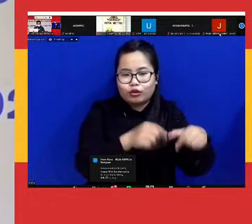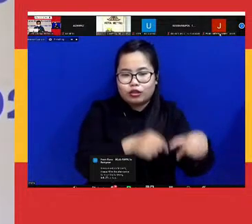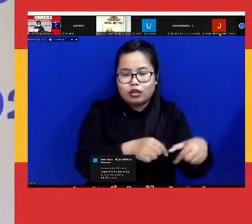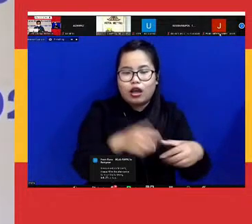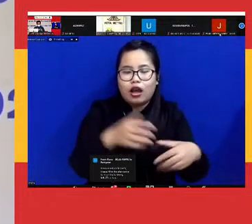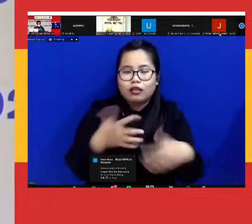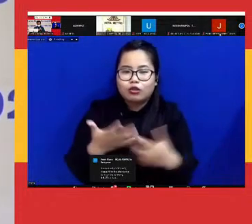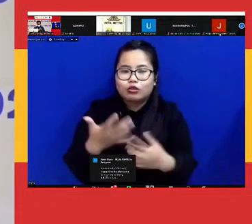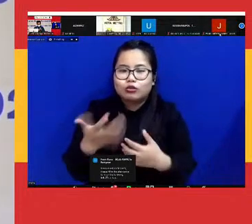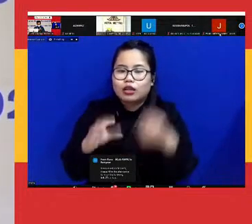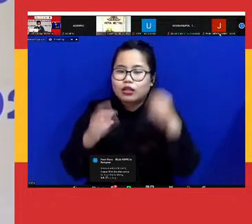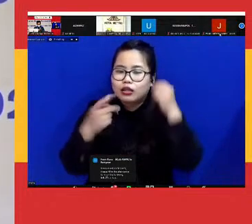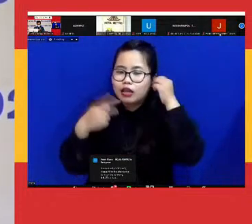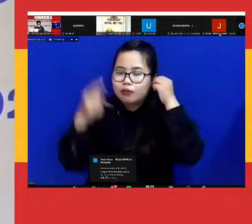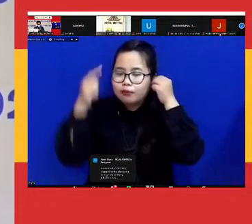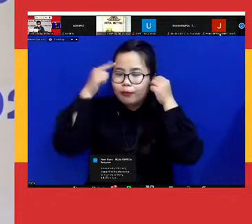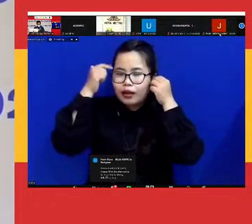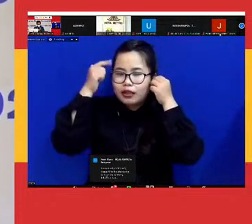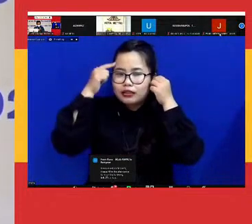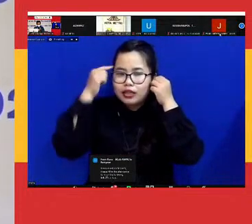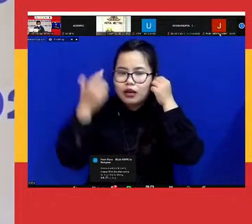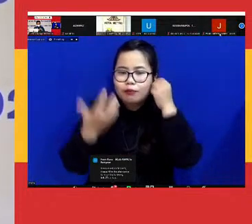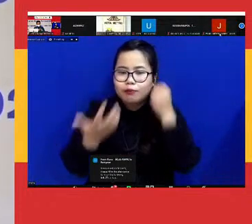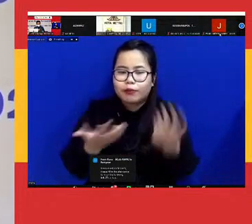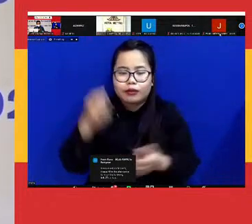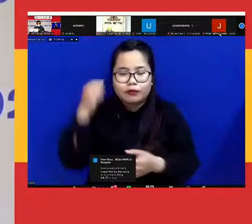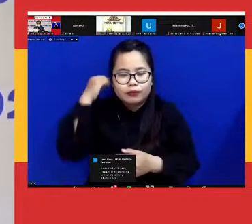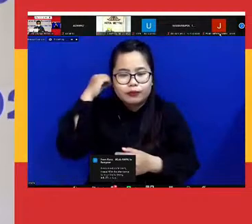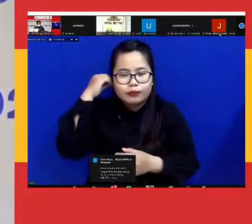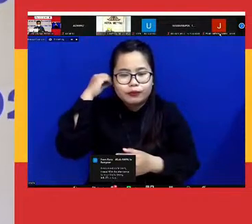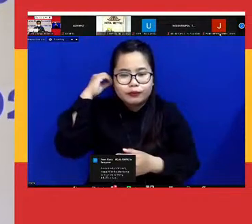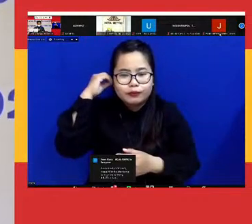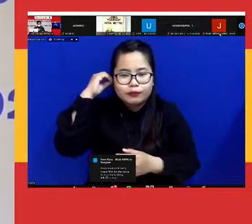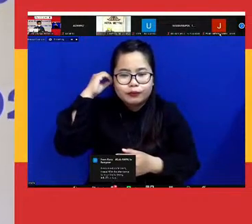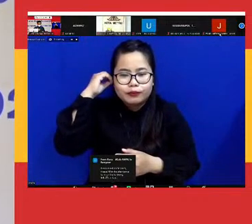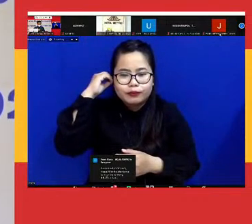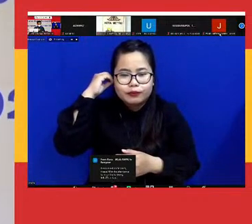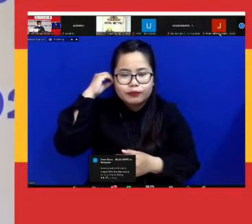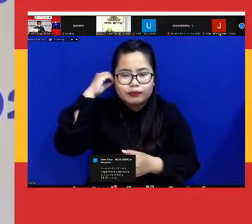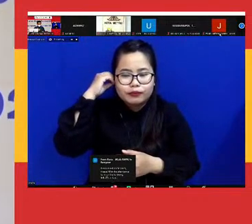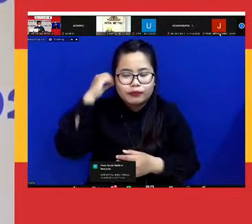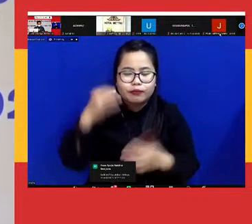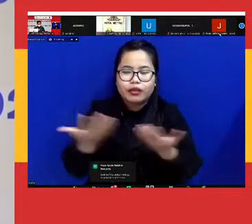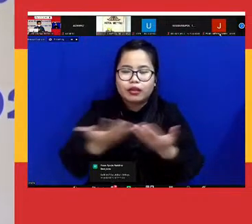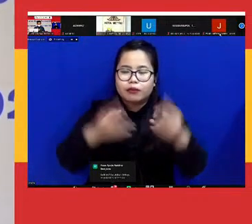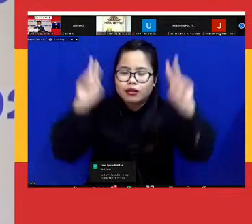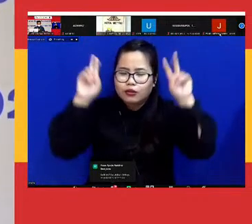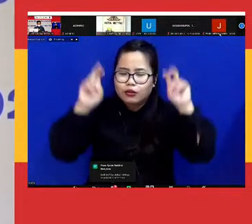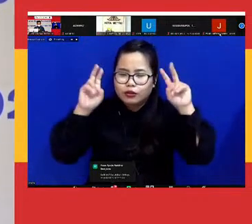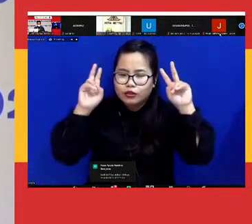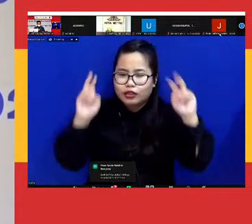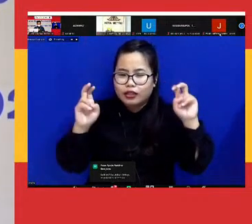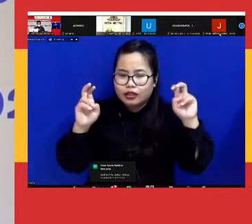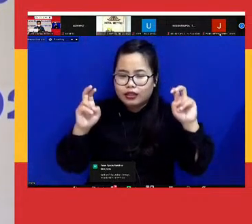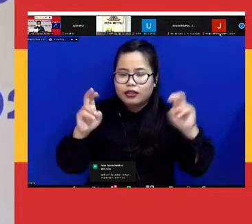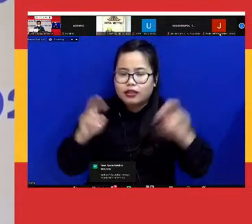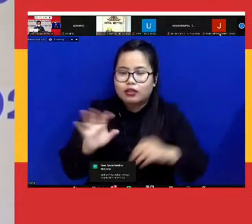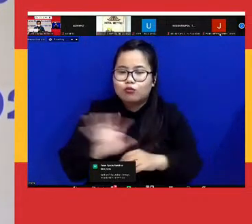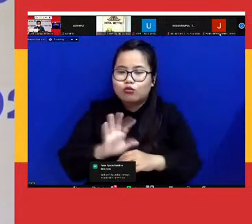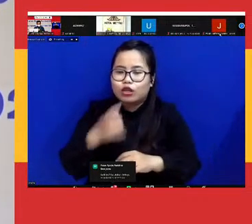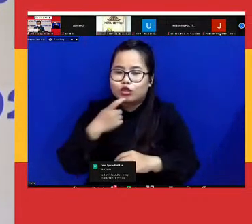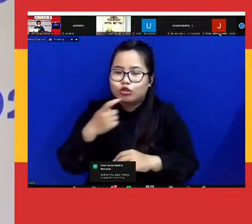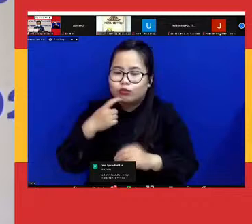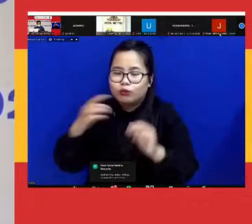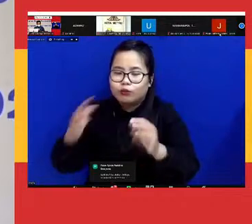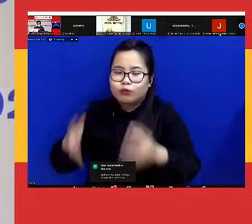juga belajar ternyata dalam konteks duty bearers itu tidak hanya government tapi